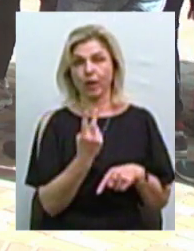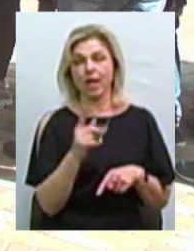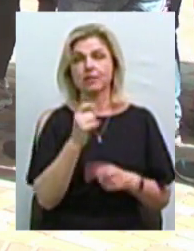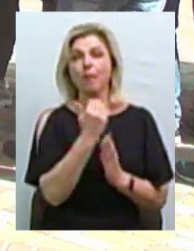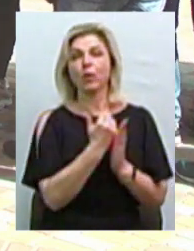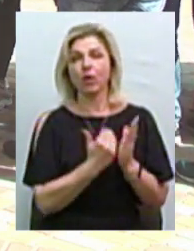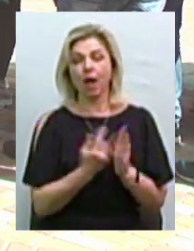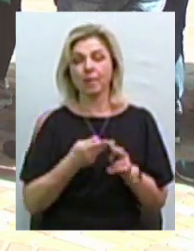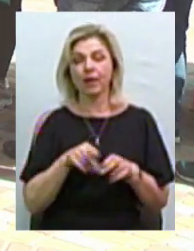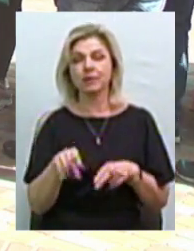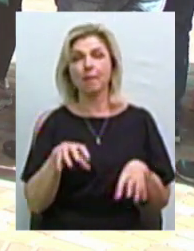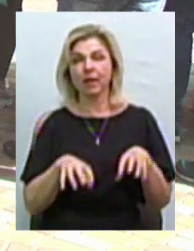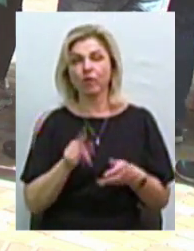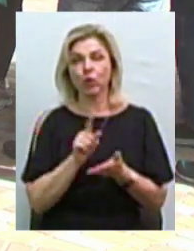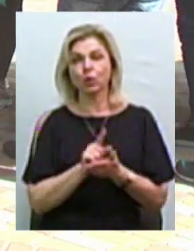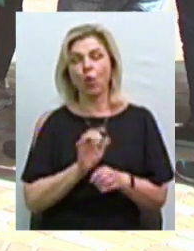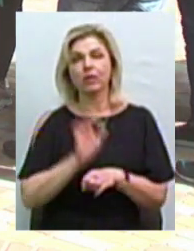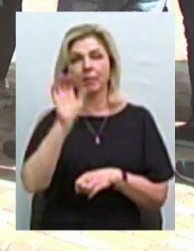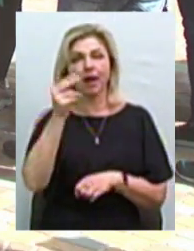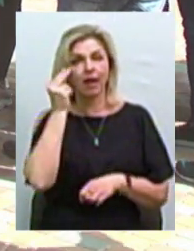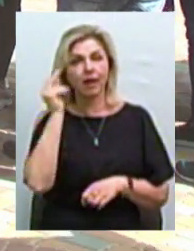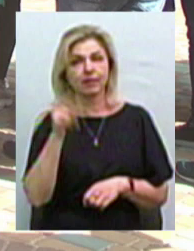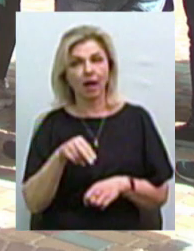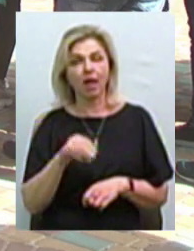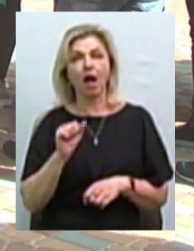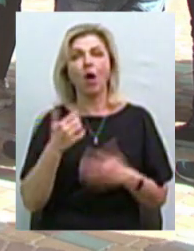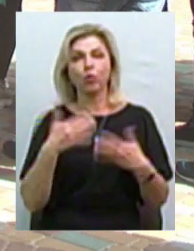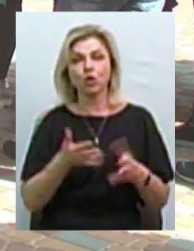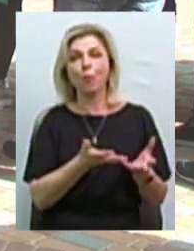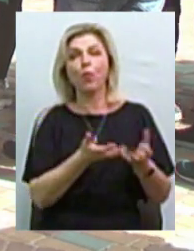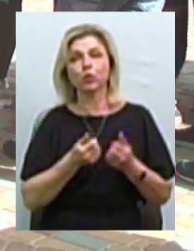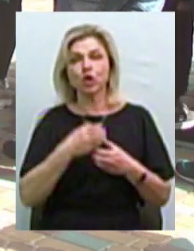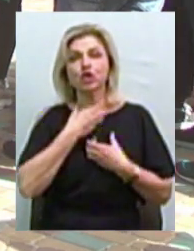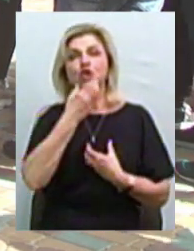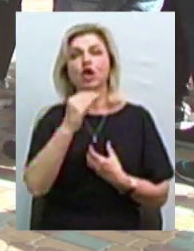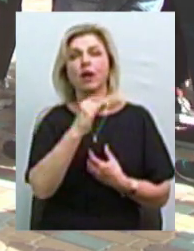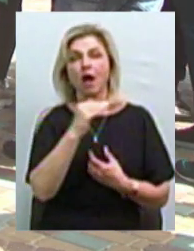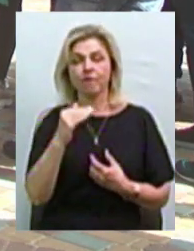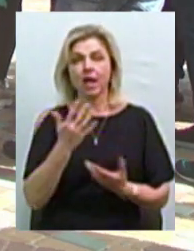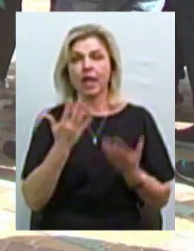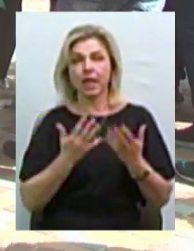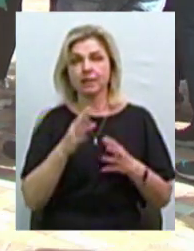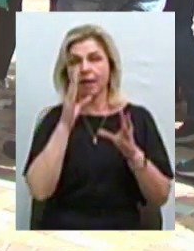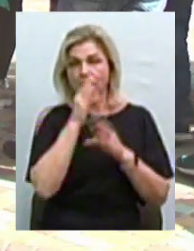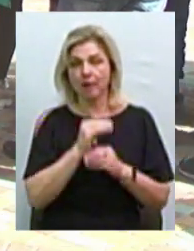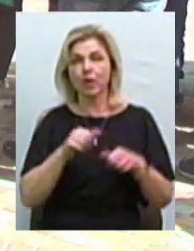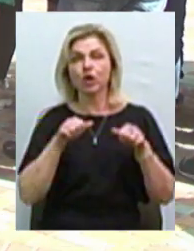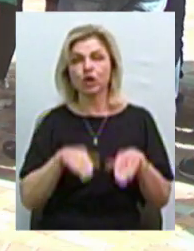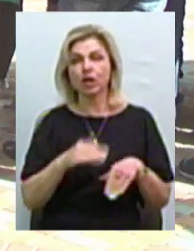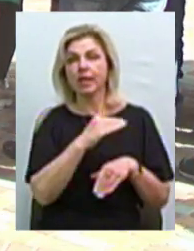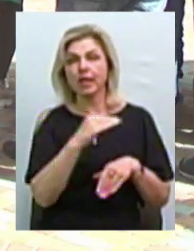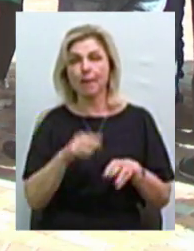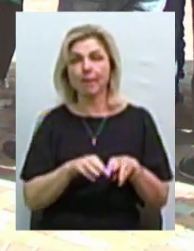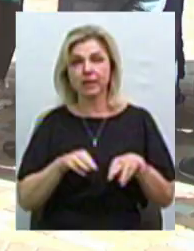вона має виїхати до Китаю, а натомість вже отримали жирафів. І якщо вийде вирішити на рівні міністерства в Києві,